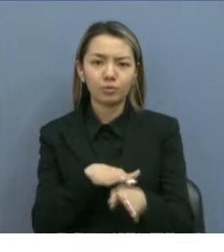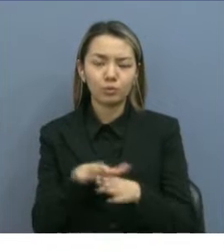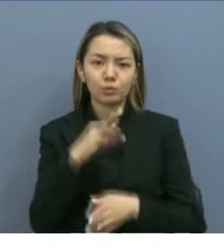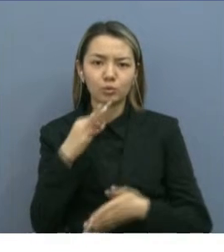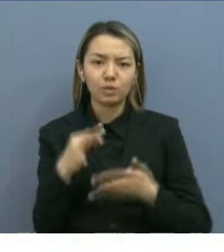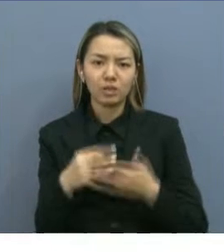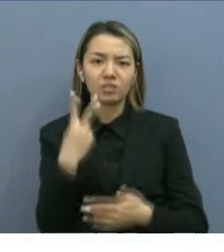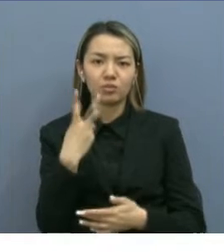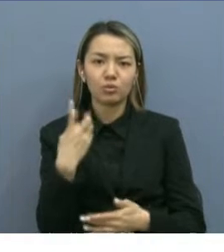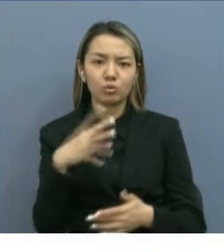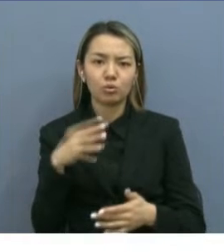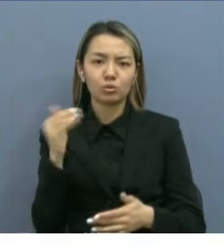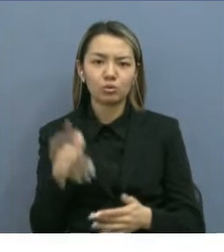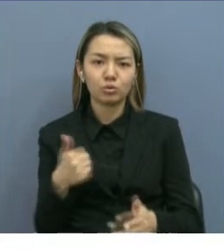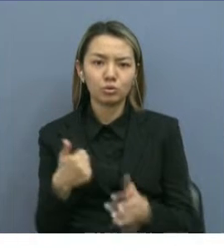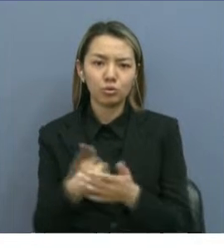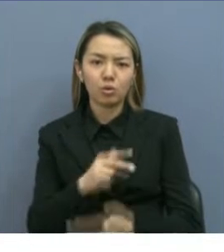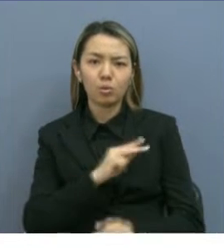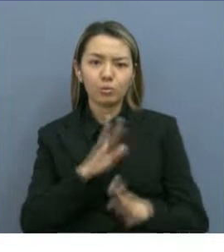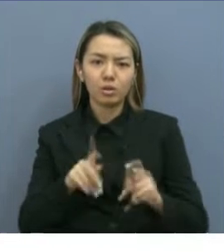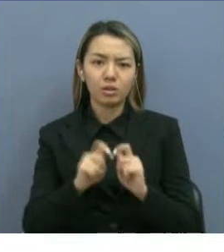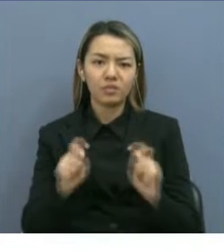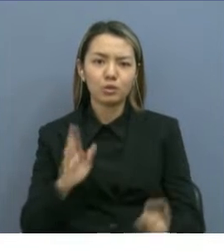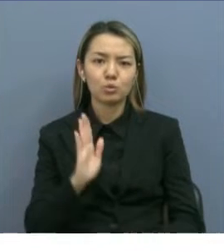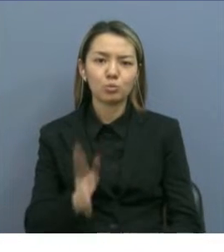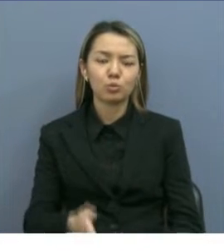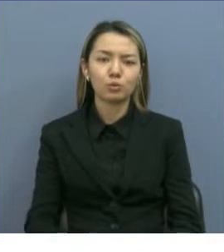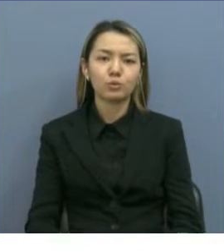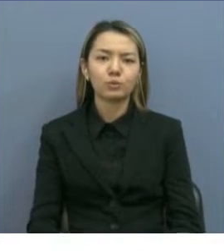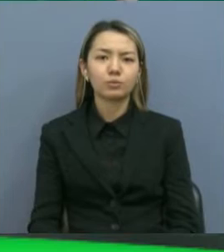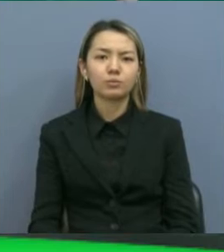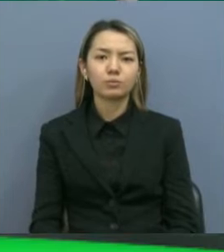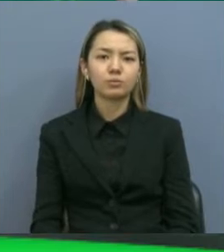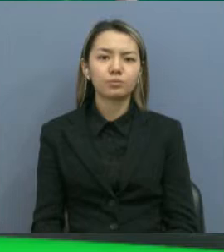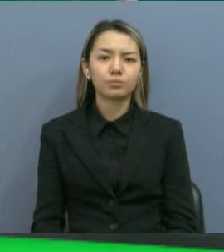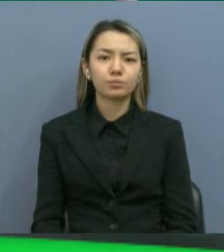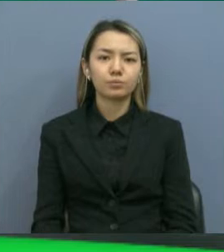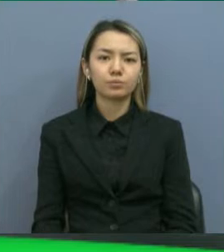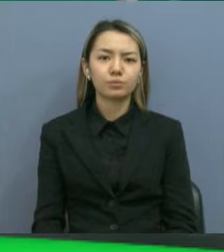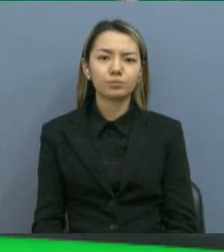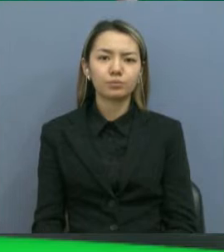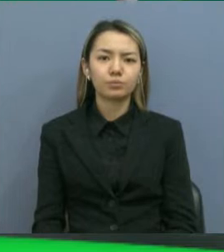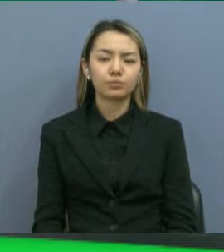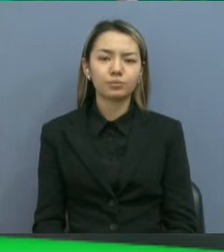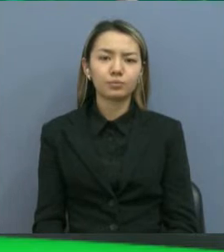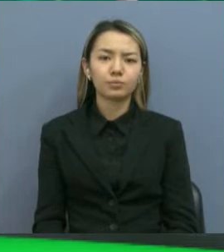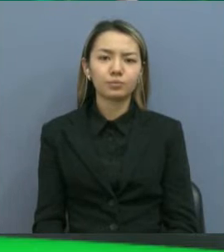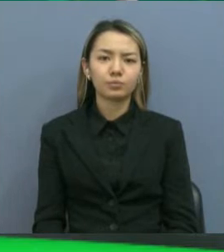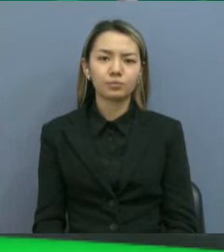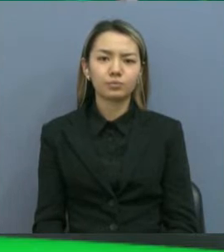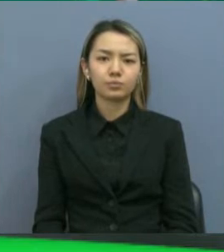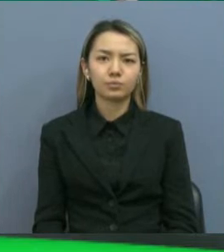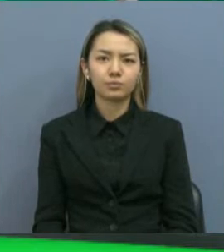нәтижесінде 240 мыңға тарта жұмыс орны ашылады. Елдік істе